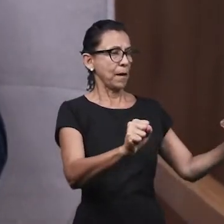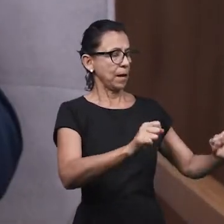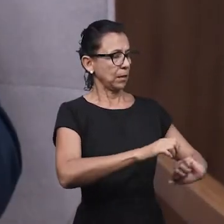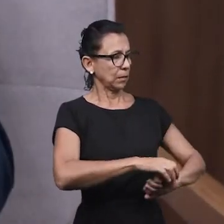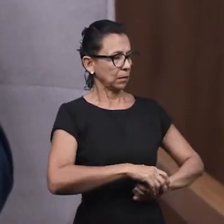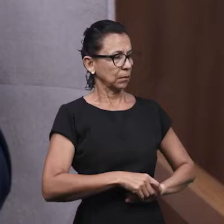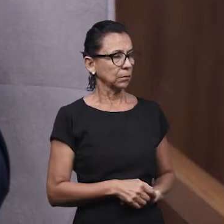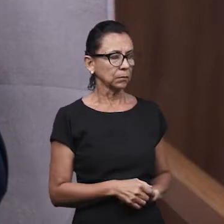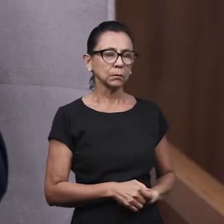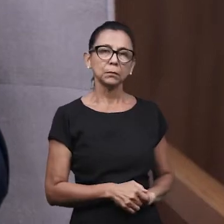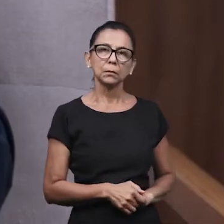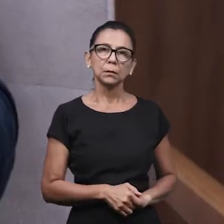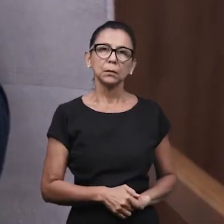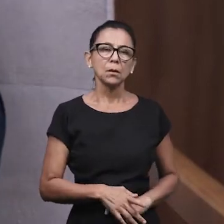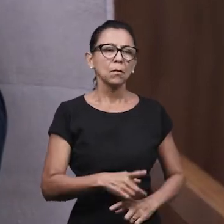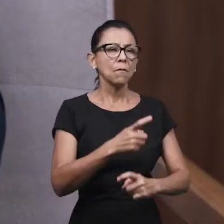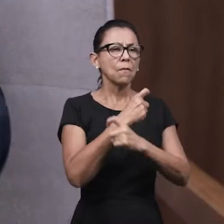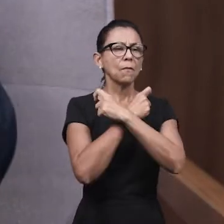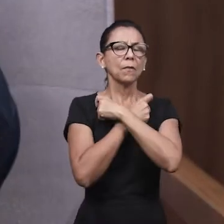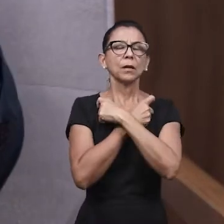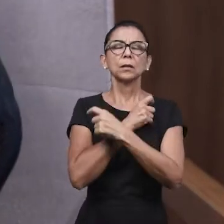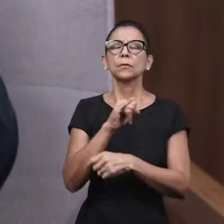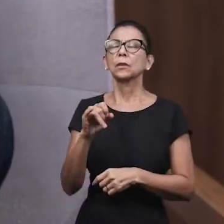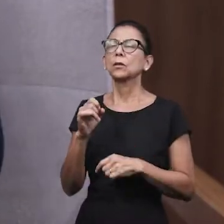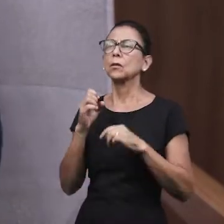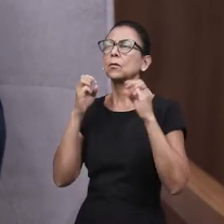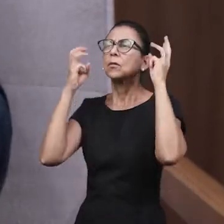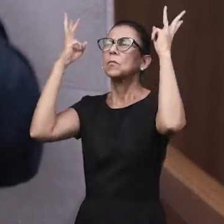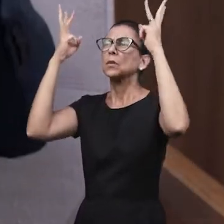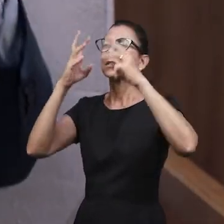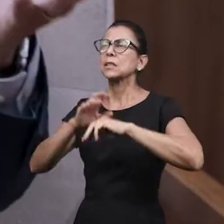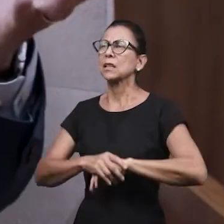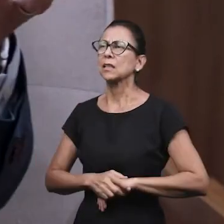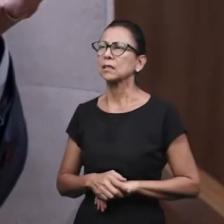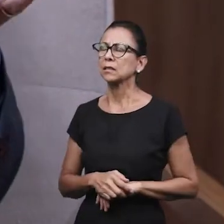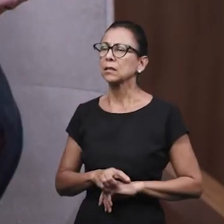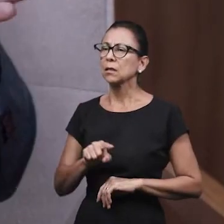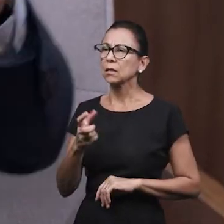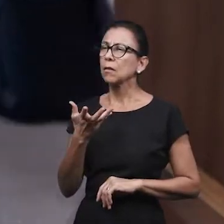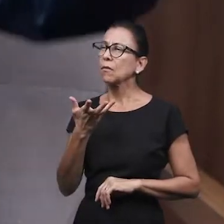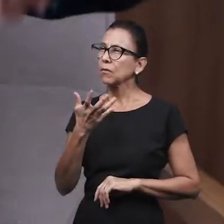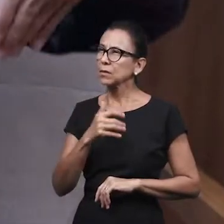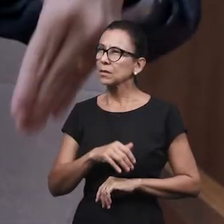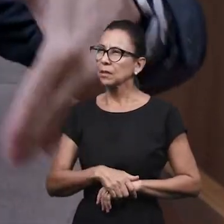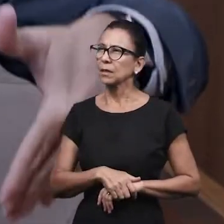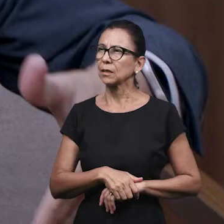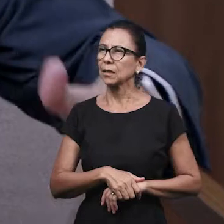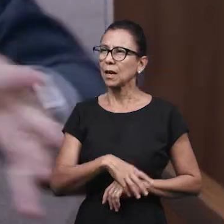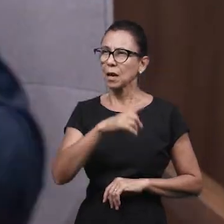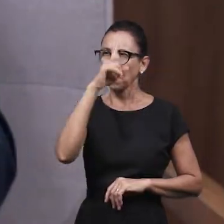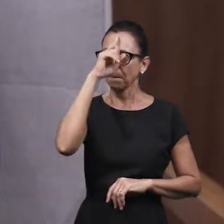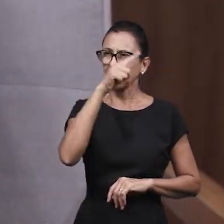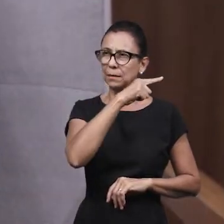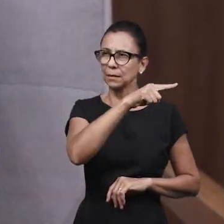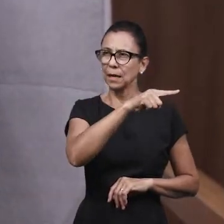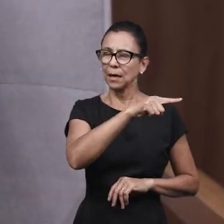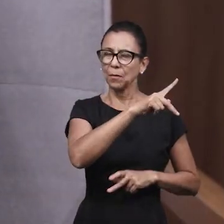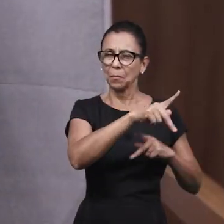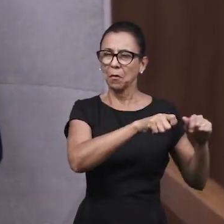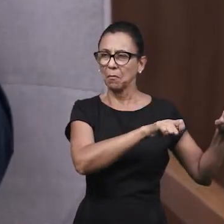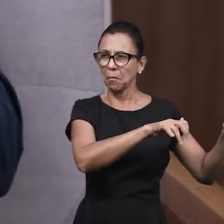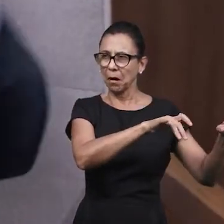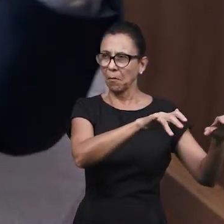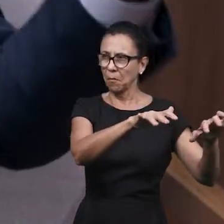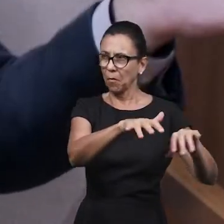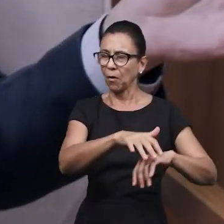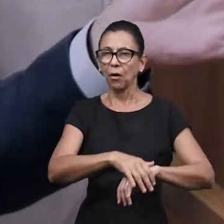euh, euh, tu veux faire partir ce peuple? Pourquoi? Tu veux sacrifier, cultuer Dieu? Fais cela ici, dans ma terre. Tu peux